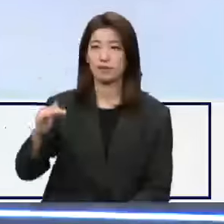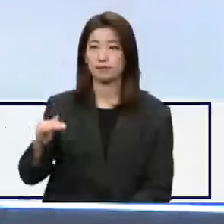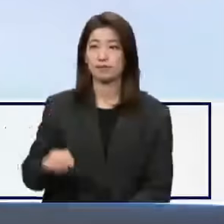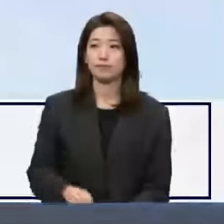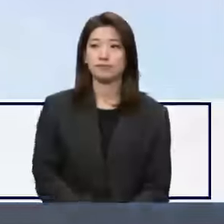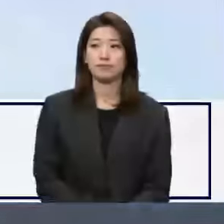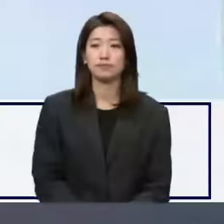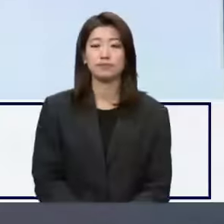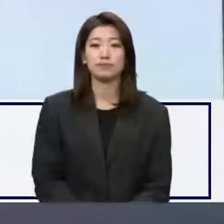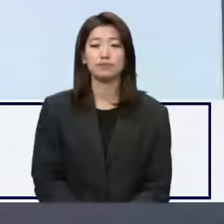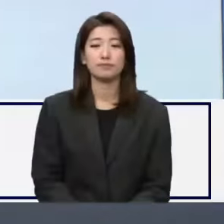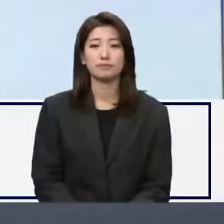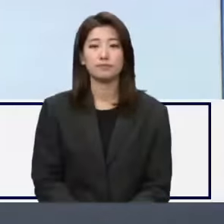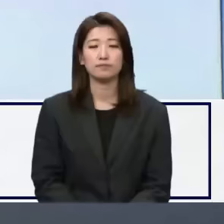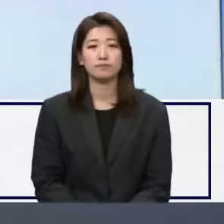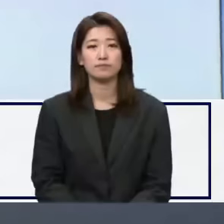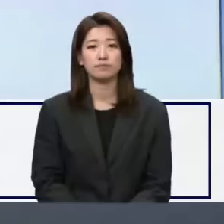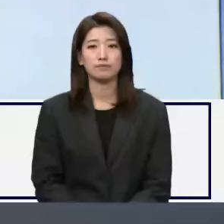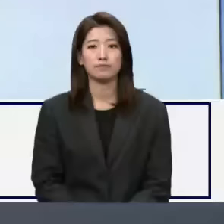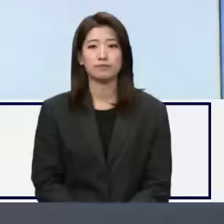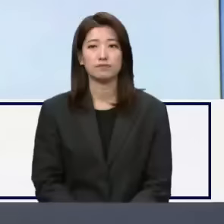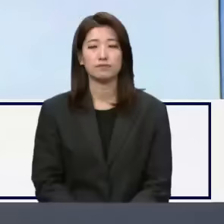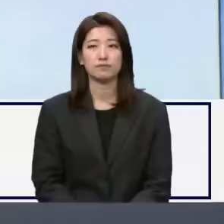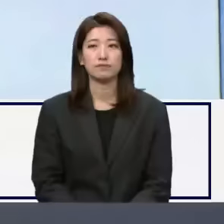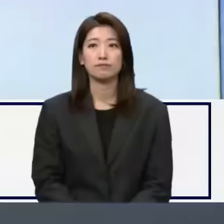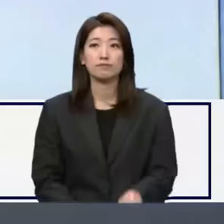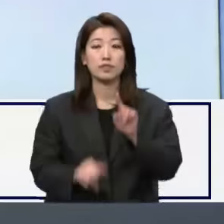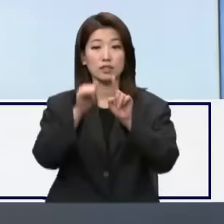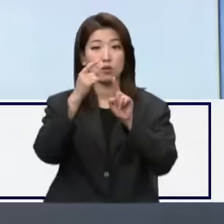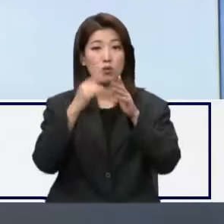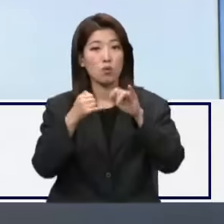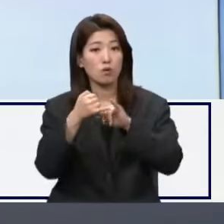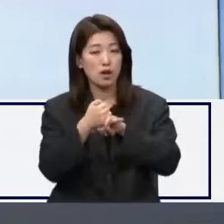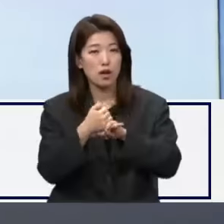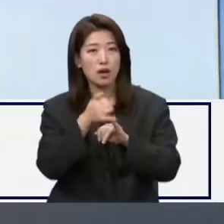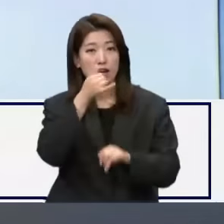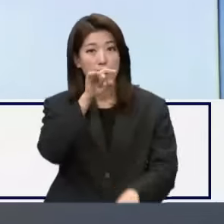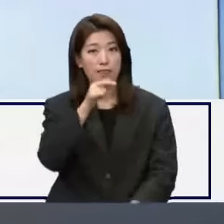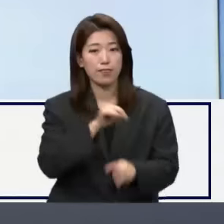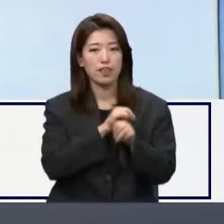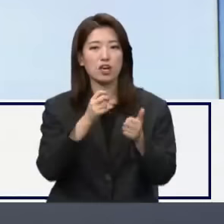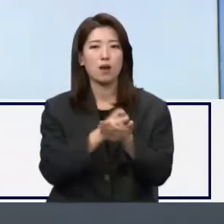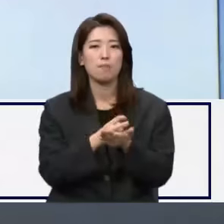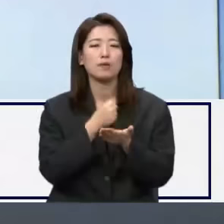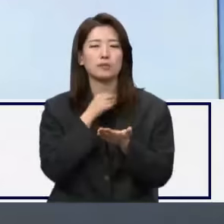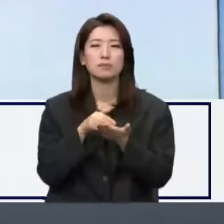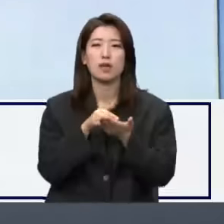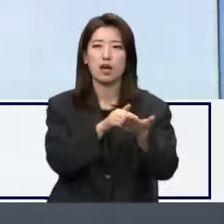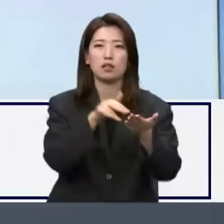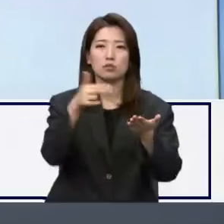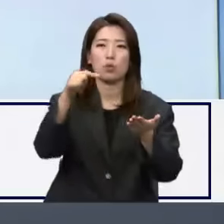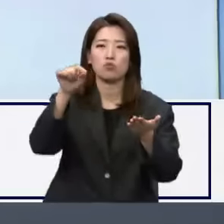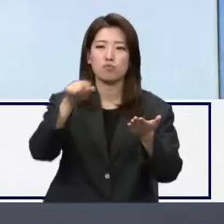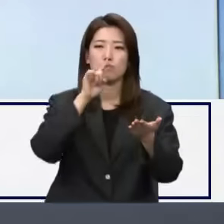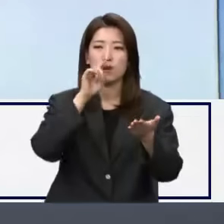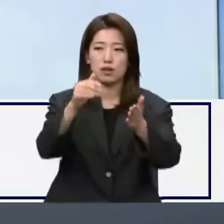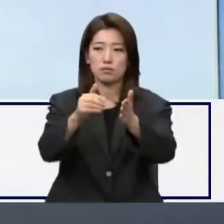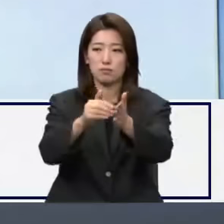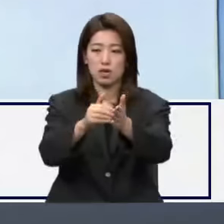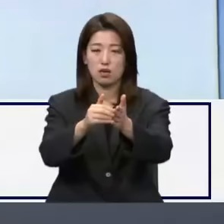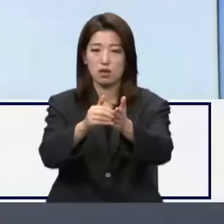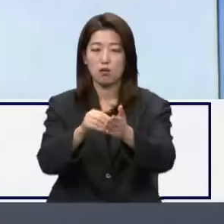1호공약 한동훈 특검 조국당 이재명 민주당과 선명 경쟁네 그니까 사실 어제